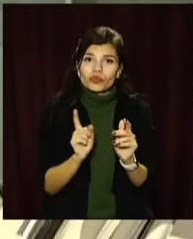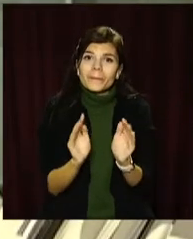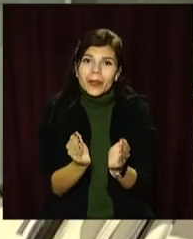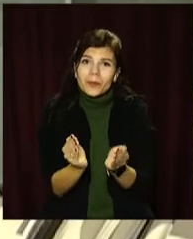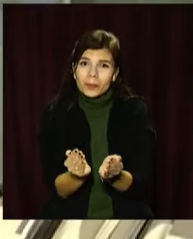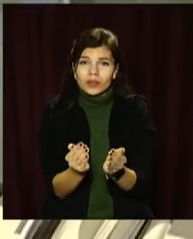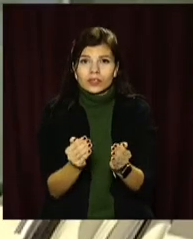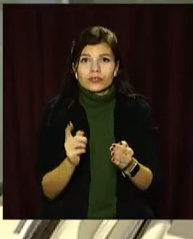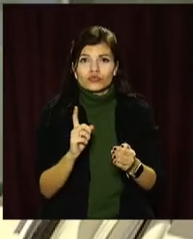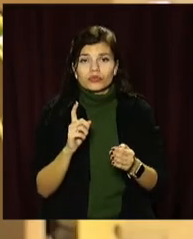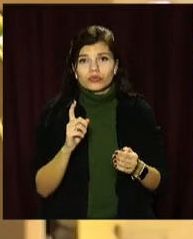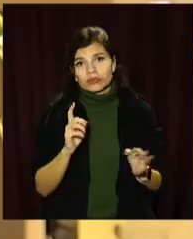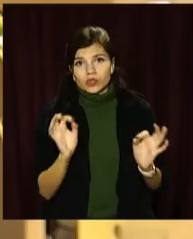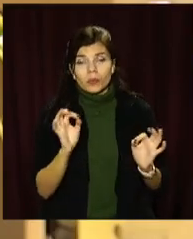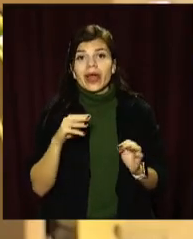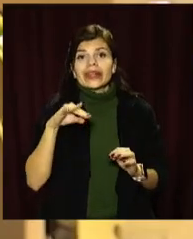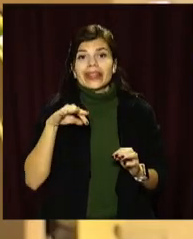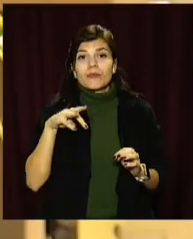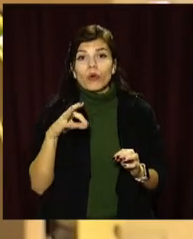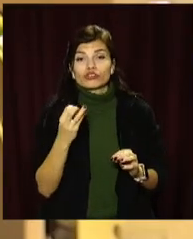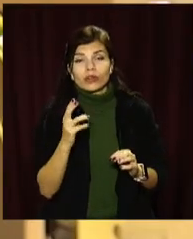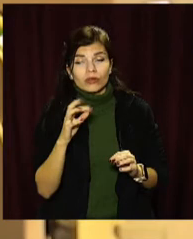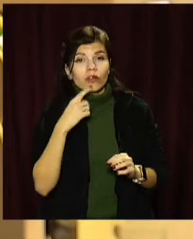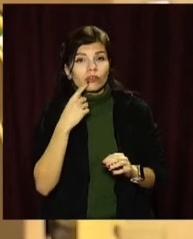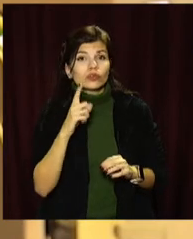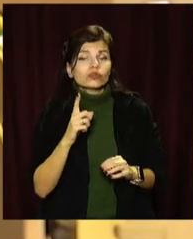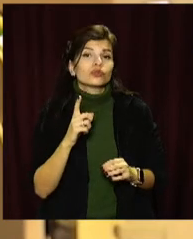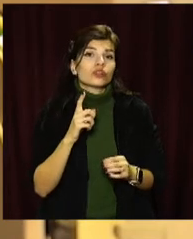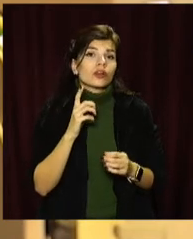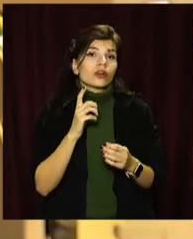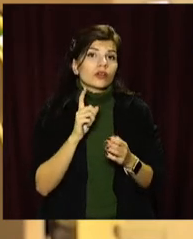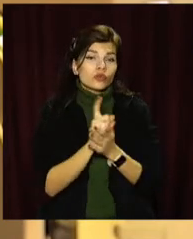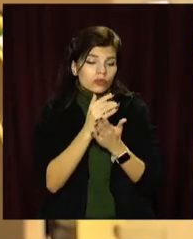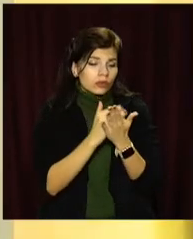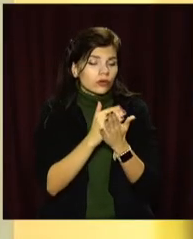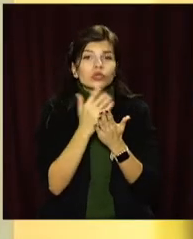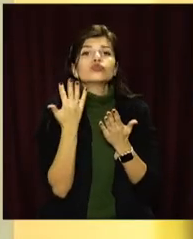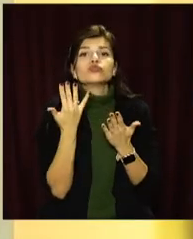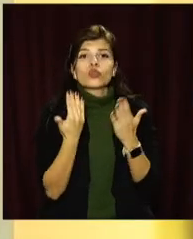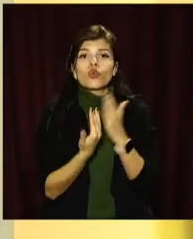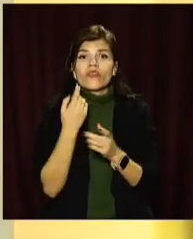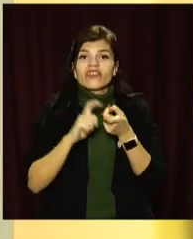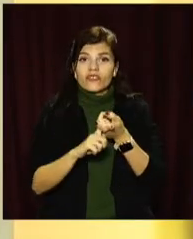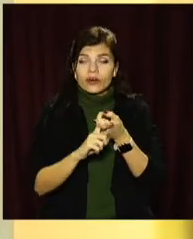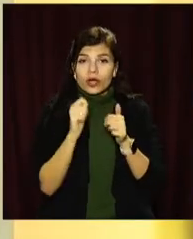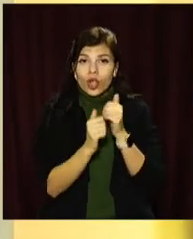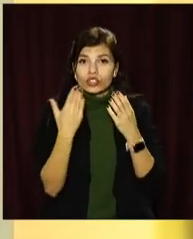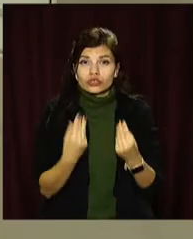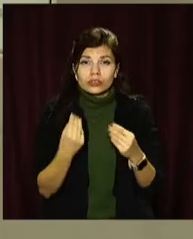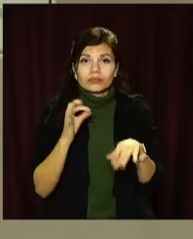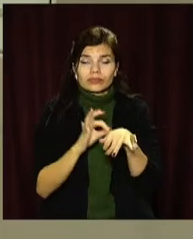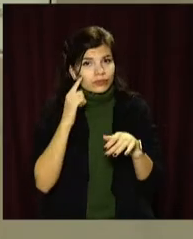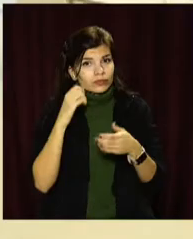стабілізувати ситуацію. Тимошенко зауважив, мають значення показник граничної кількості нових інфікованих, число тих,